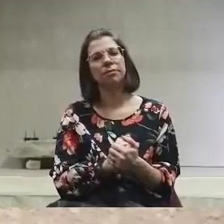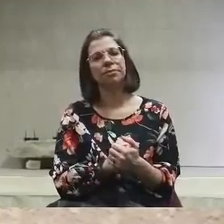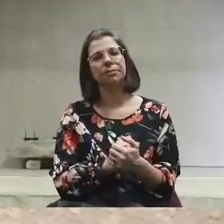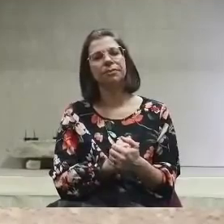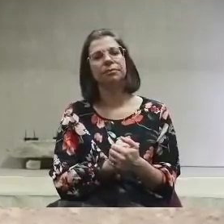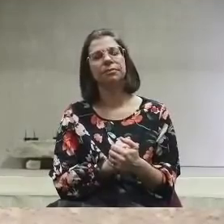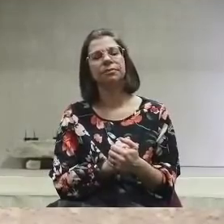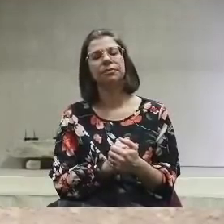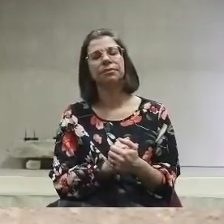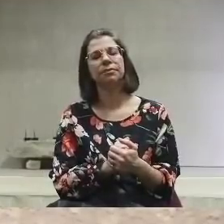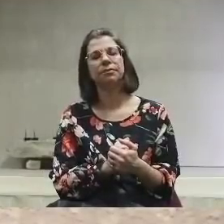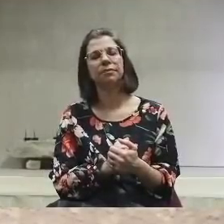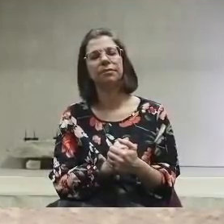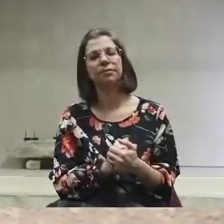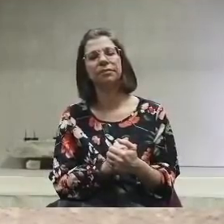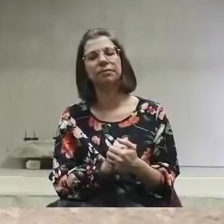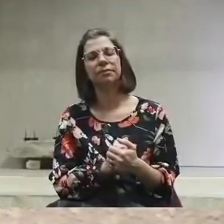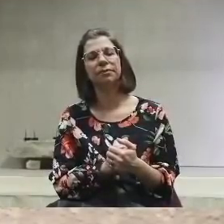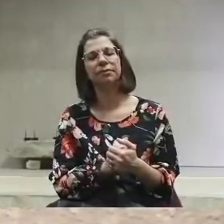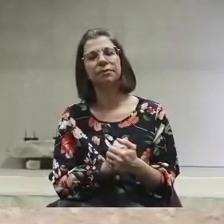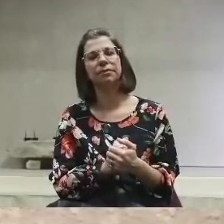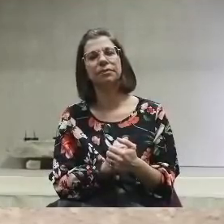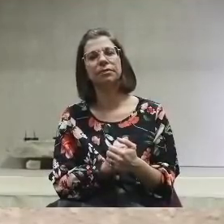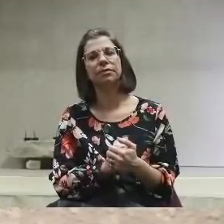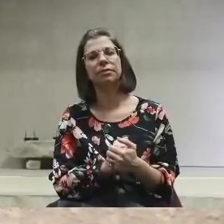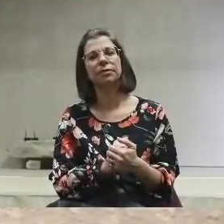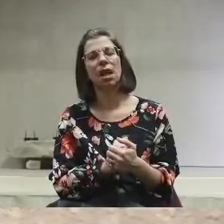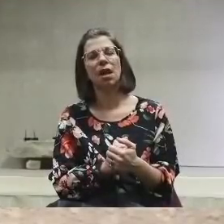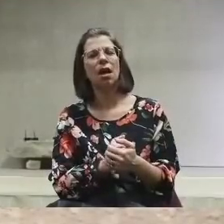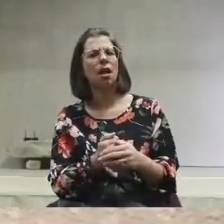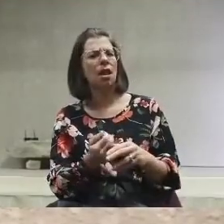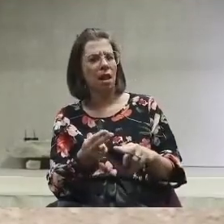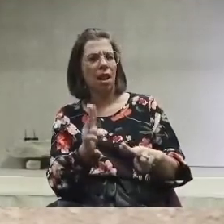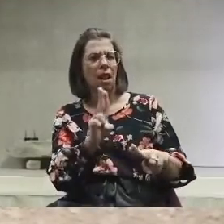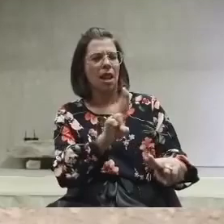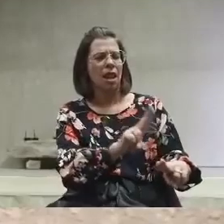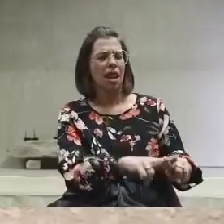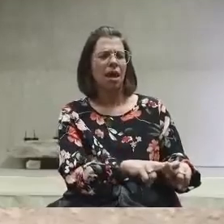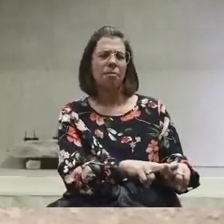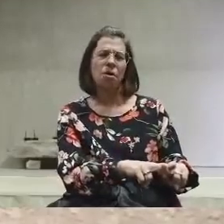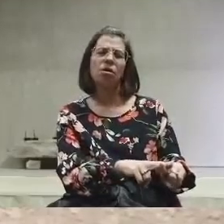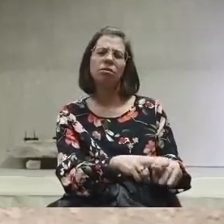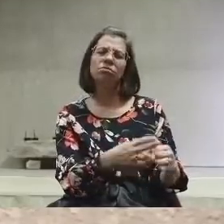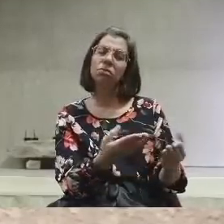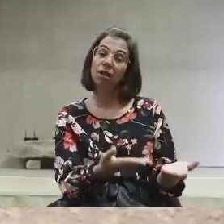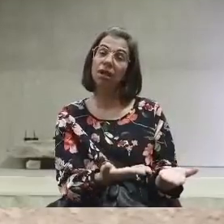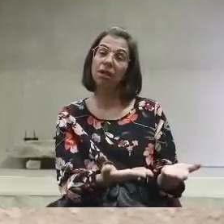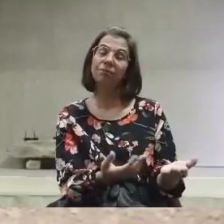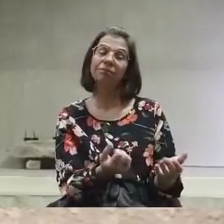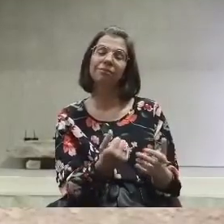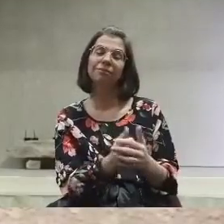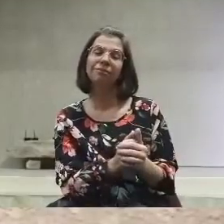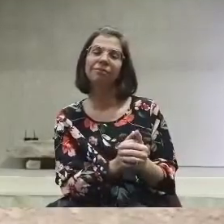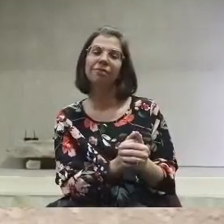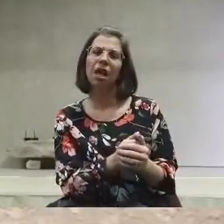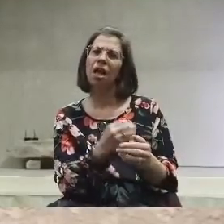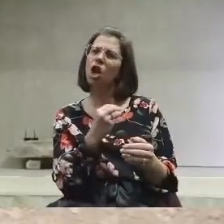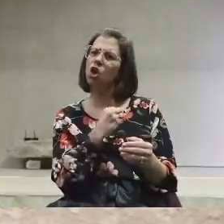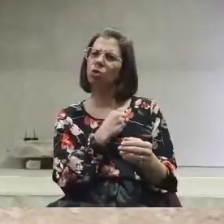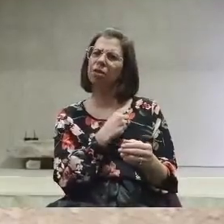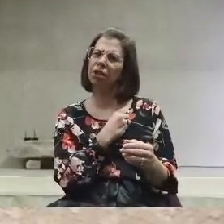savez, la mort, c'est quelque chose que même les scientifiques n'expliquent pas. Ils ne peuvent pas expliquer. C'est les conséquences de la mort, du péché,